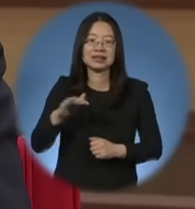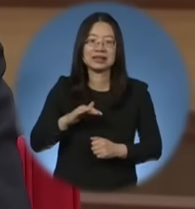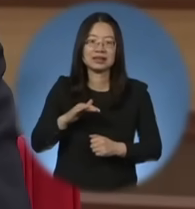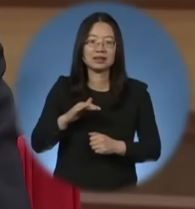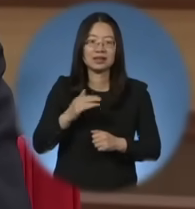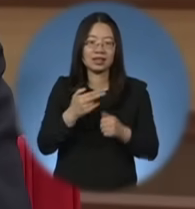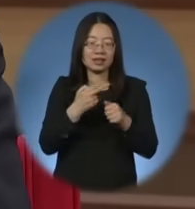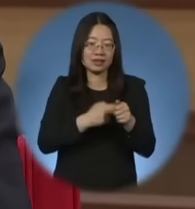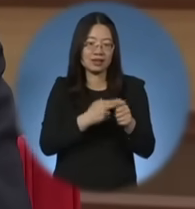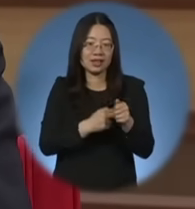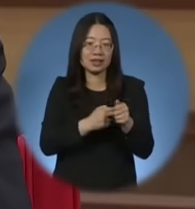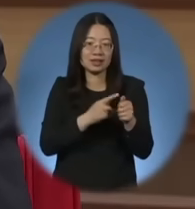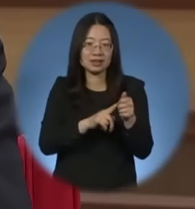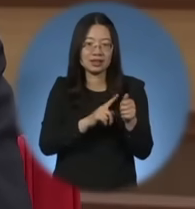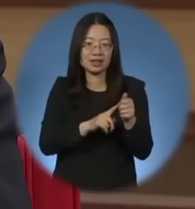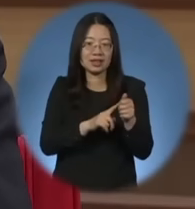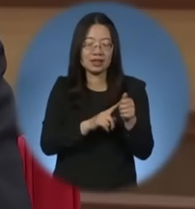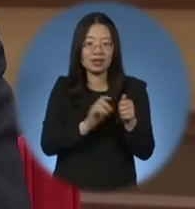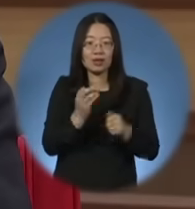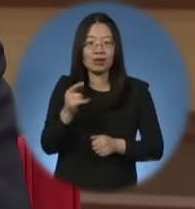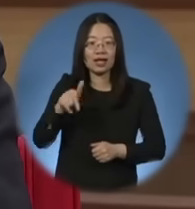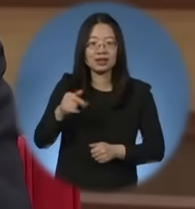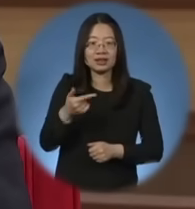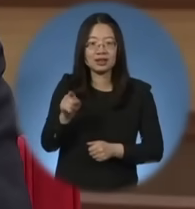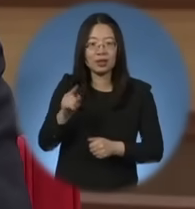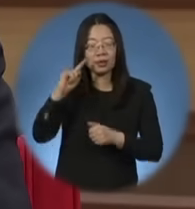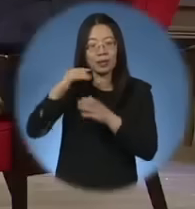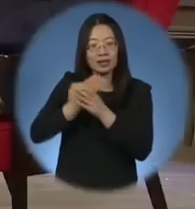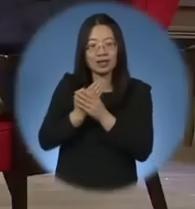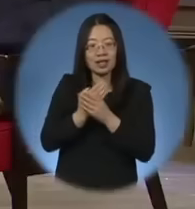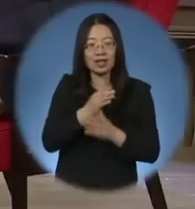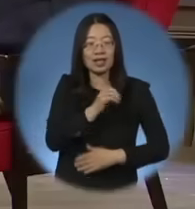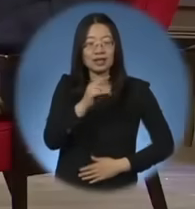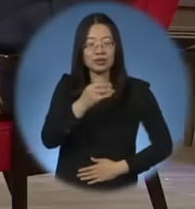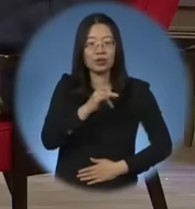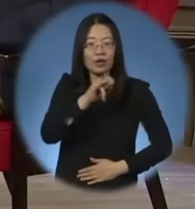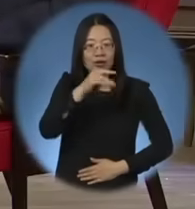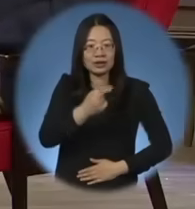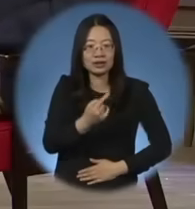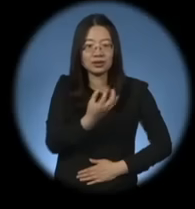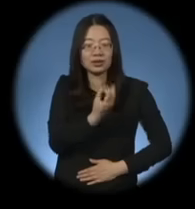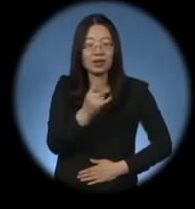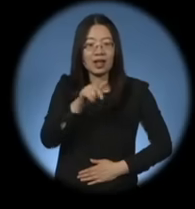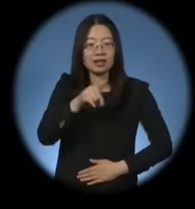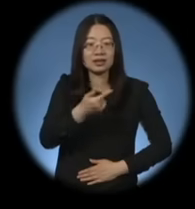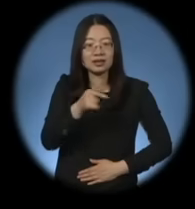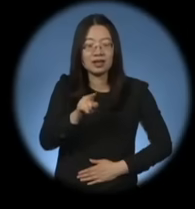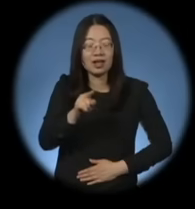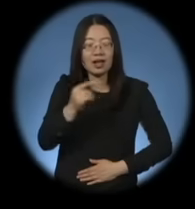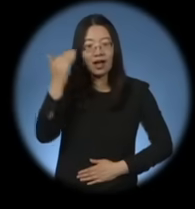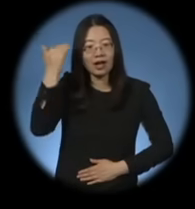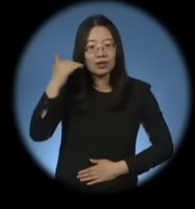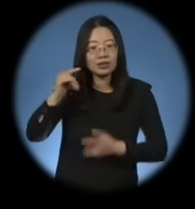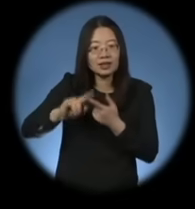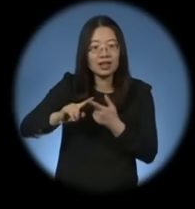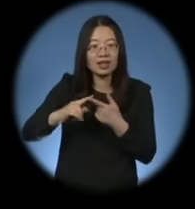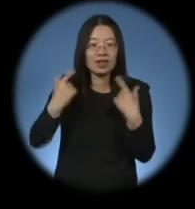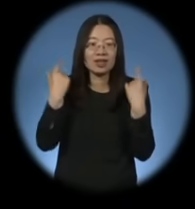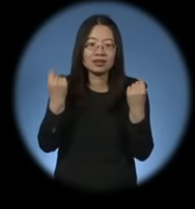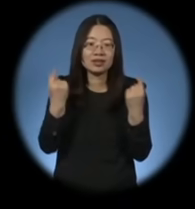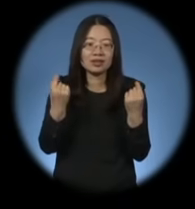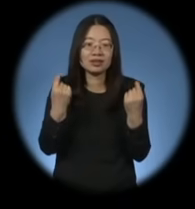우리 은사님이음 아 와그너 박사 에드워드 근어 교수님 예 예예 저 한국에 조금